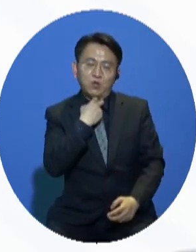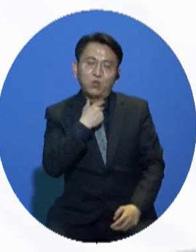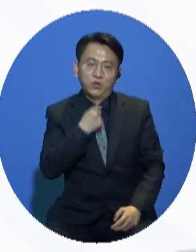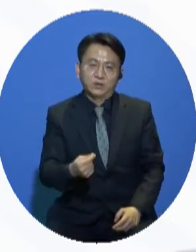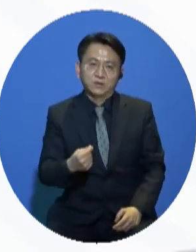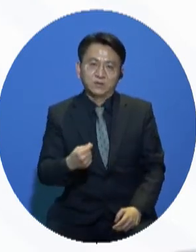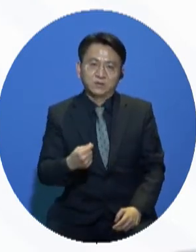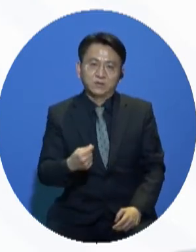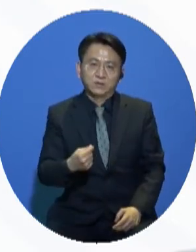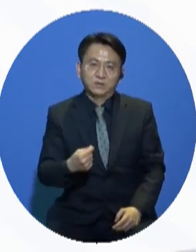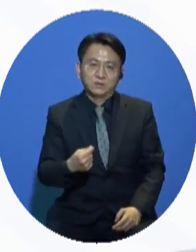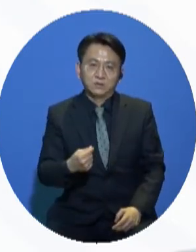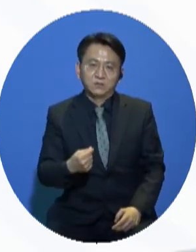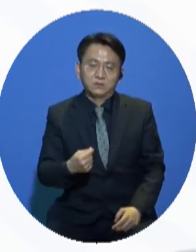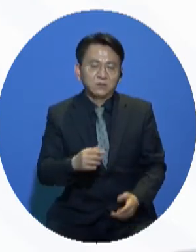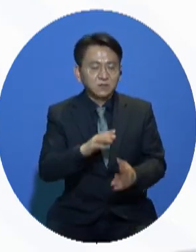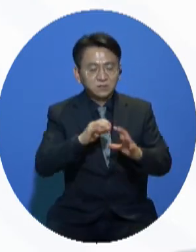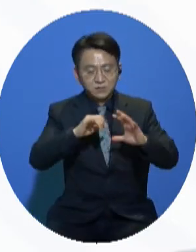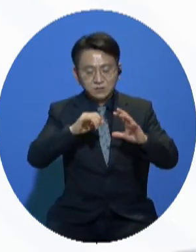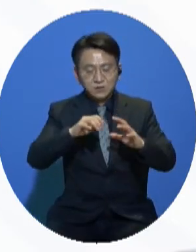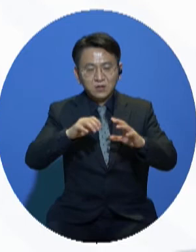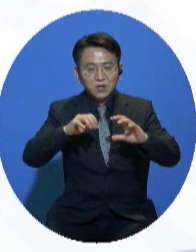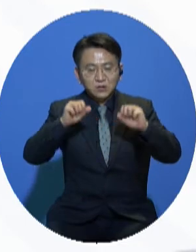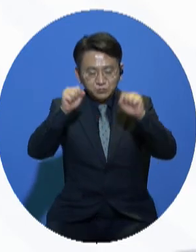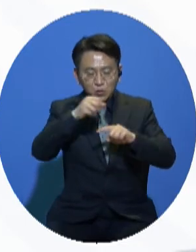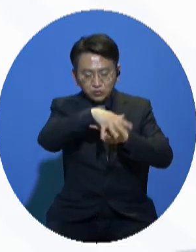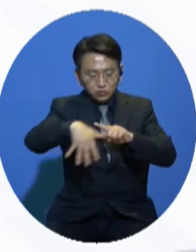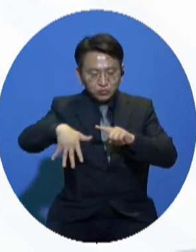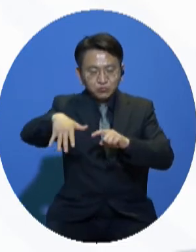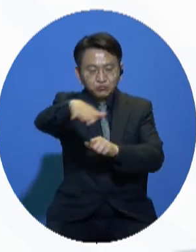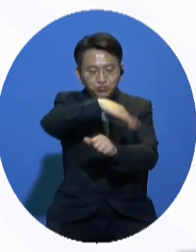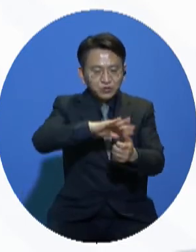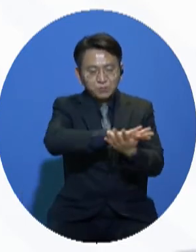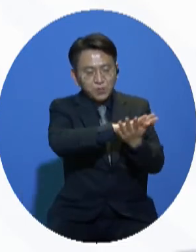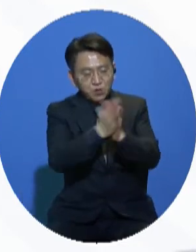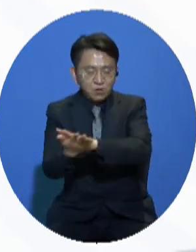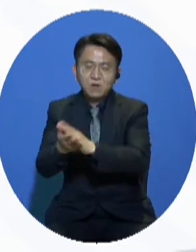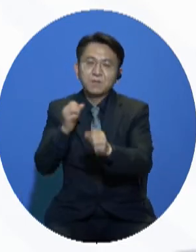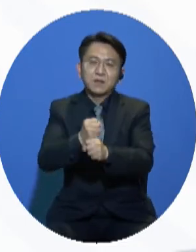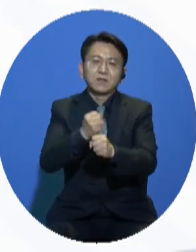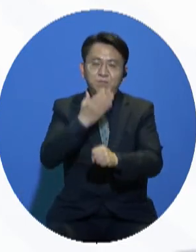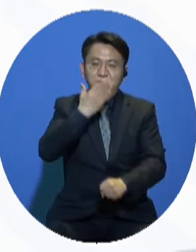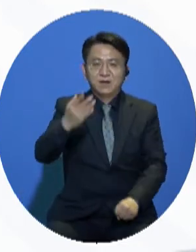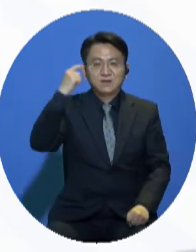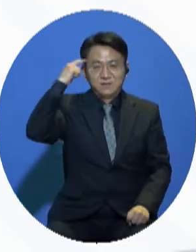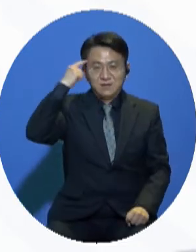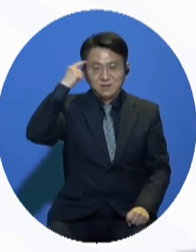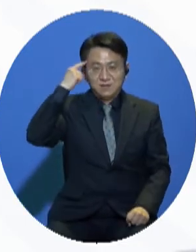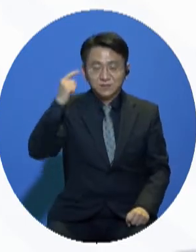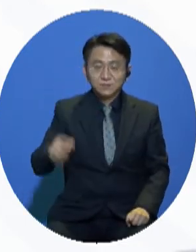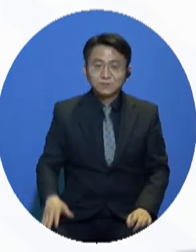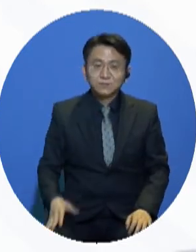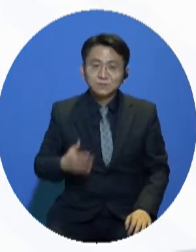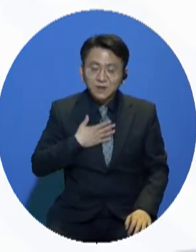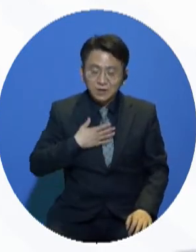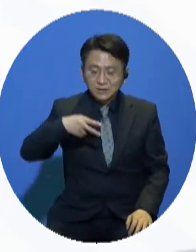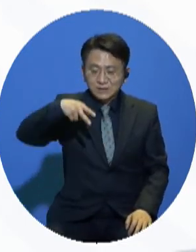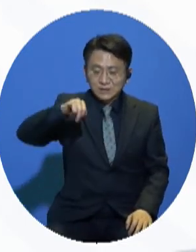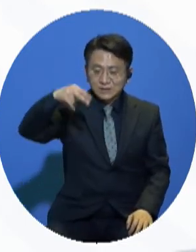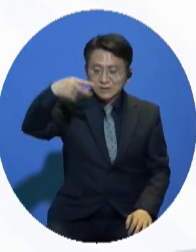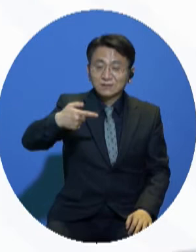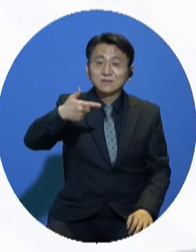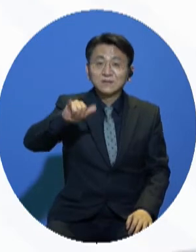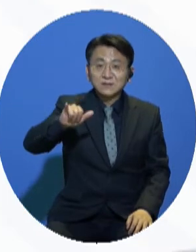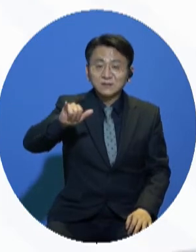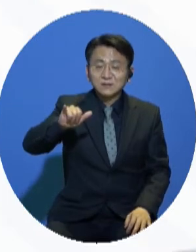of that 스포츠계를 크게 would be 전혀 possible 바꾸어 놓을 수 있다고 if I hadn't 생각합니다. just 이것이 가능했던 watched the 이유는 games back 제가 in Sydney 단순히 and in being 시드니 inspired to be 경기만을